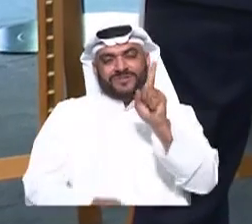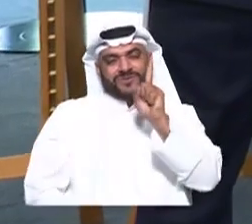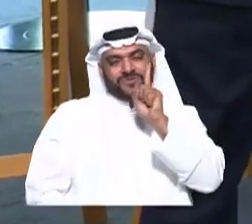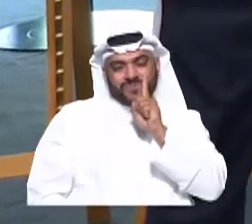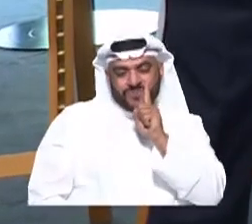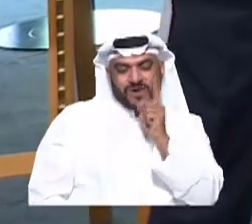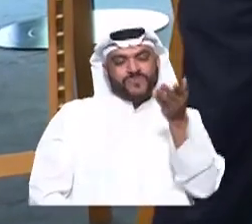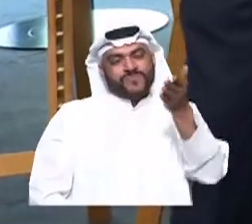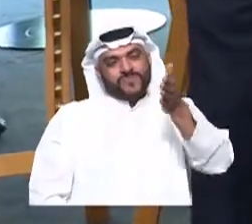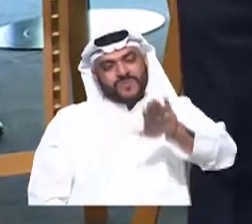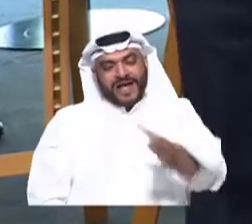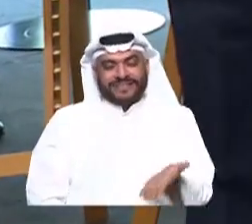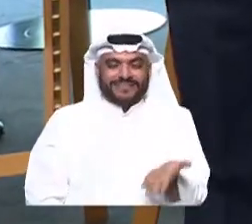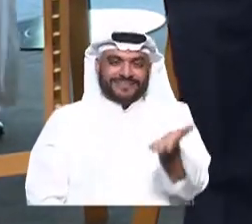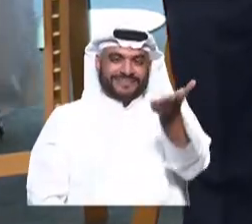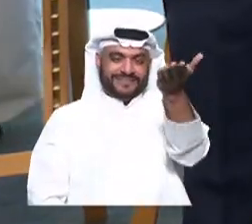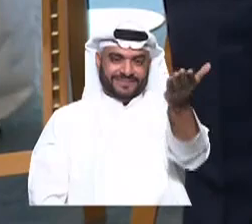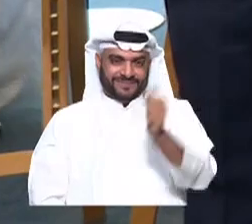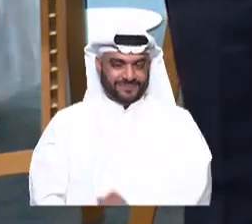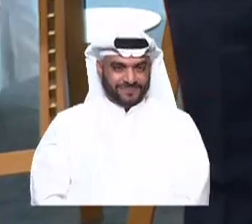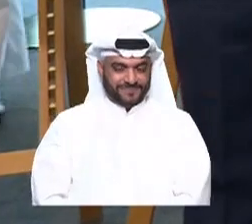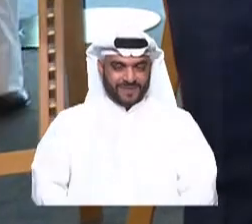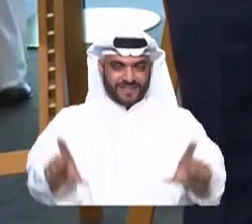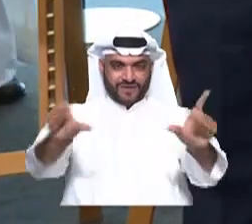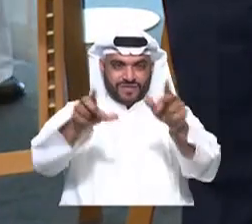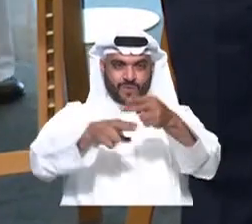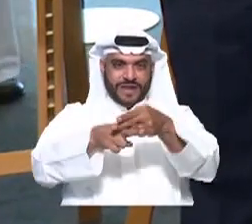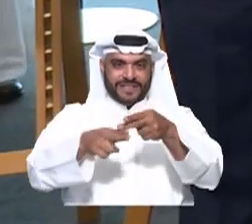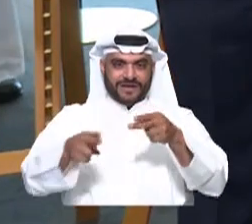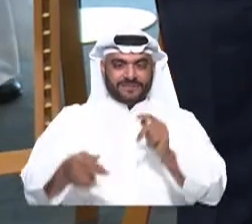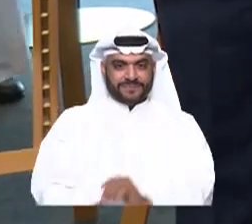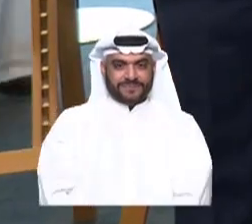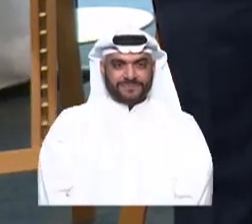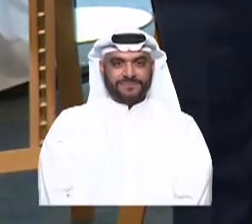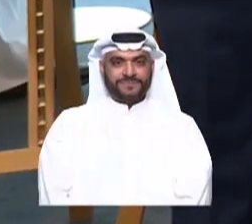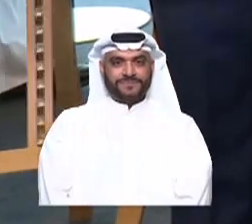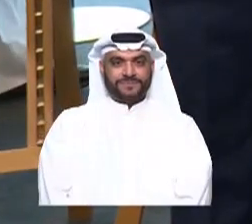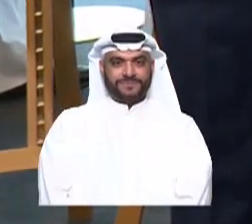وأرامل وأسر الشهداء. عائشة أحمد، تلفزيون دولة الكويت.